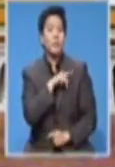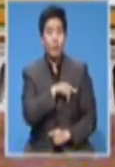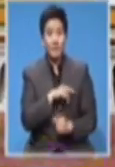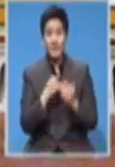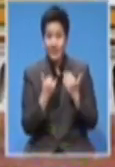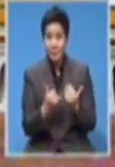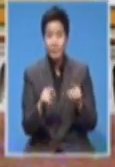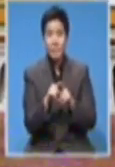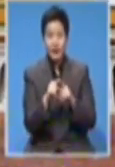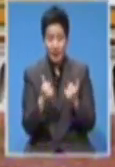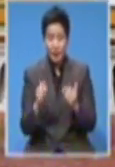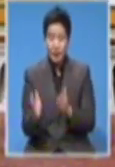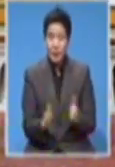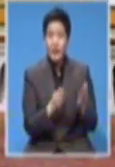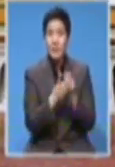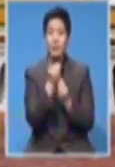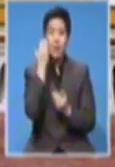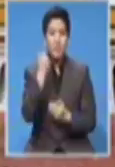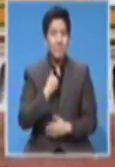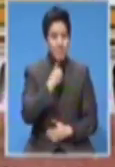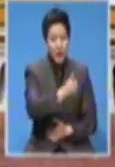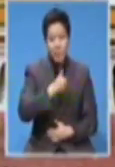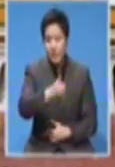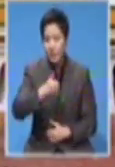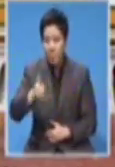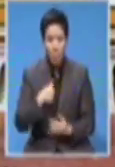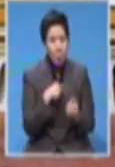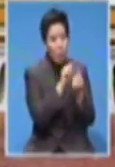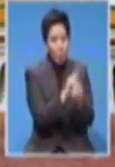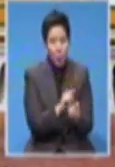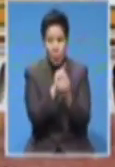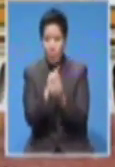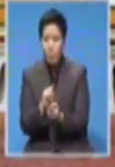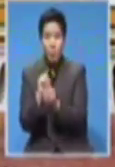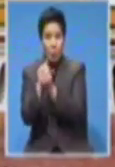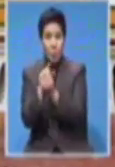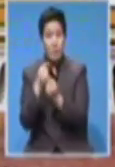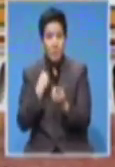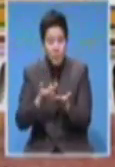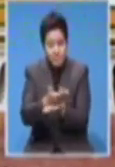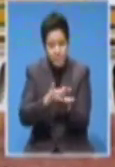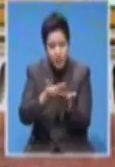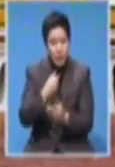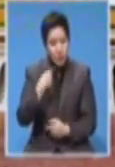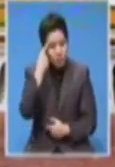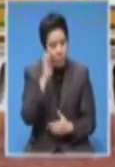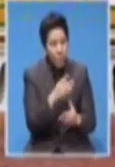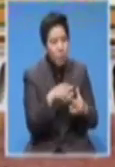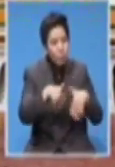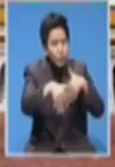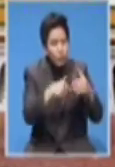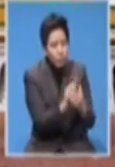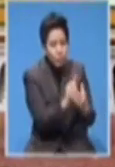มได้มีโอกาสไปร่วมงานหลายงานนะครับทำให้ได้มีโอกาสพบปะแลกเปลี่ยนข้อคิดเห็นและรับฟังปัญหาจากตัวแทนภาคประชาช